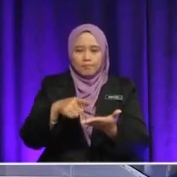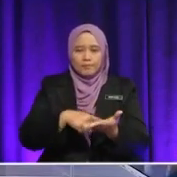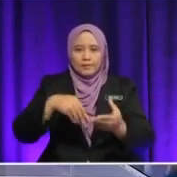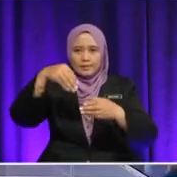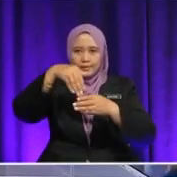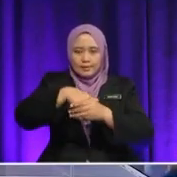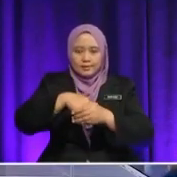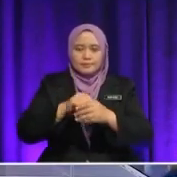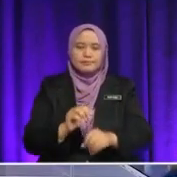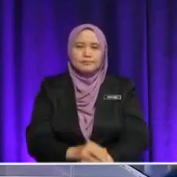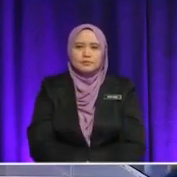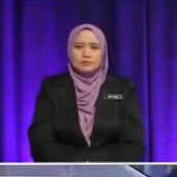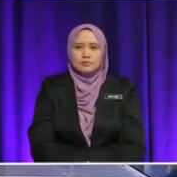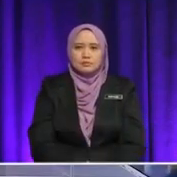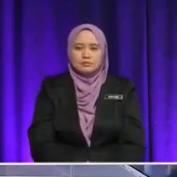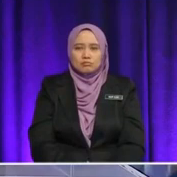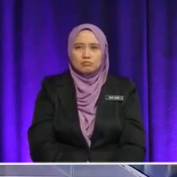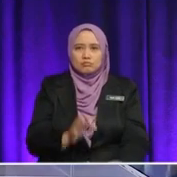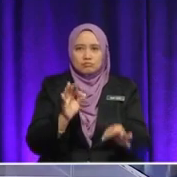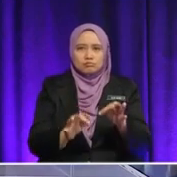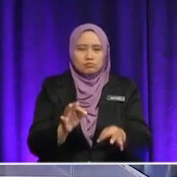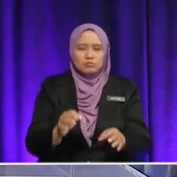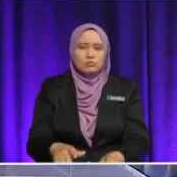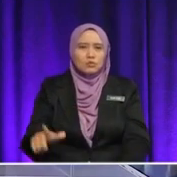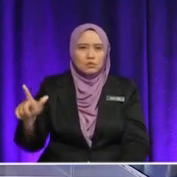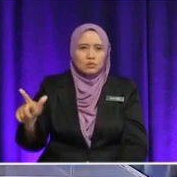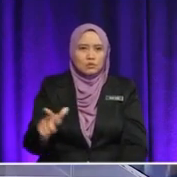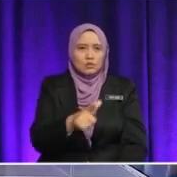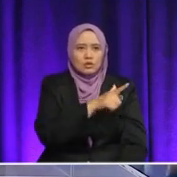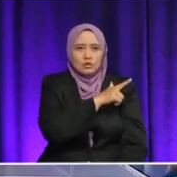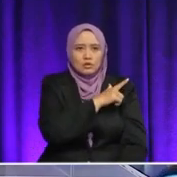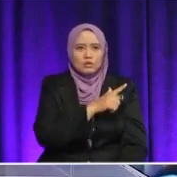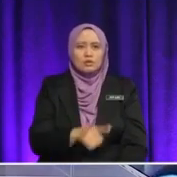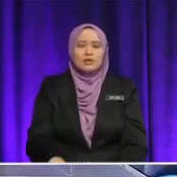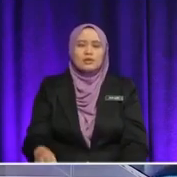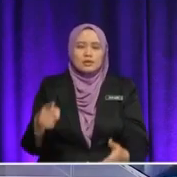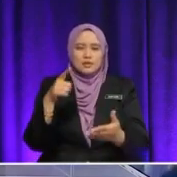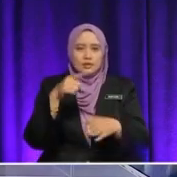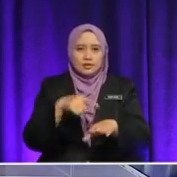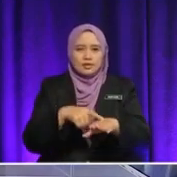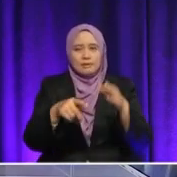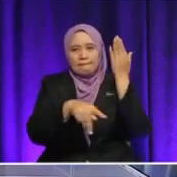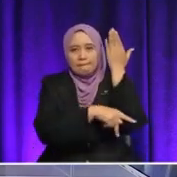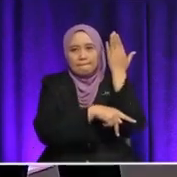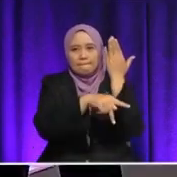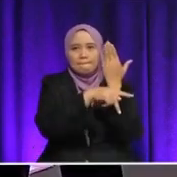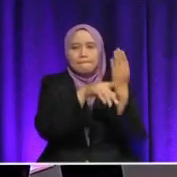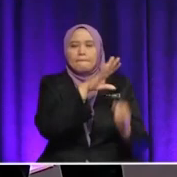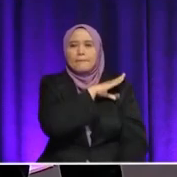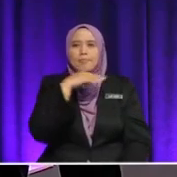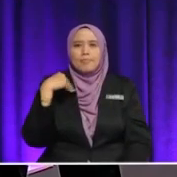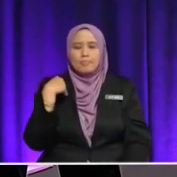Wakil di parlemen dan juga dewan undangan Negeri ada kak sama prosesnya jenggernya kakek Makasih admin